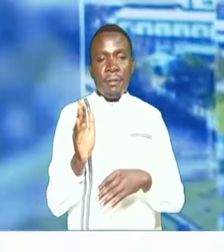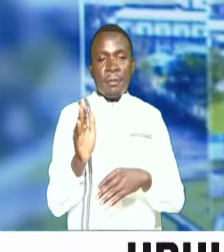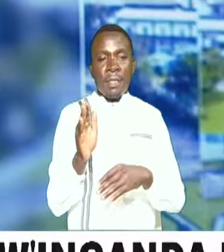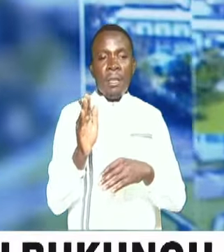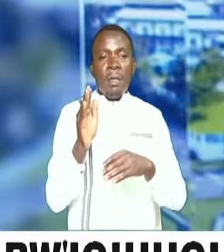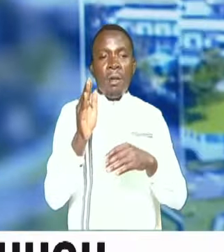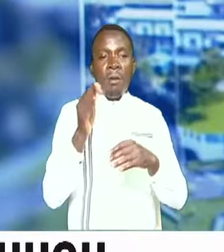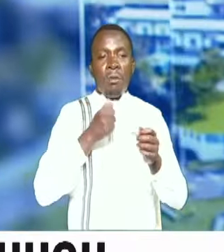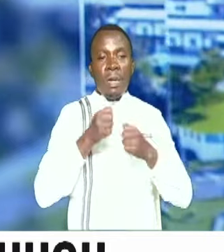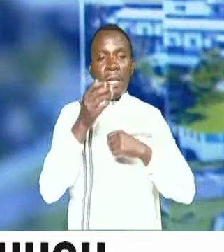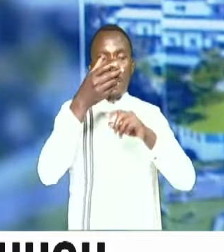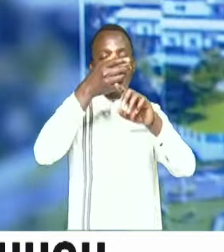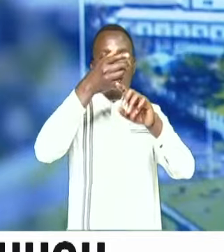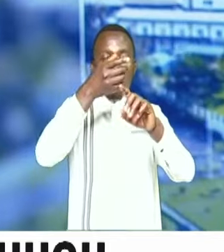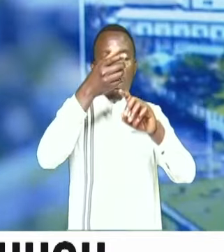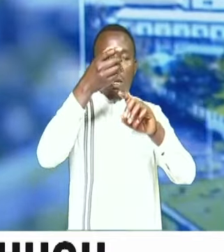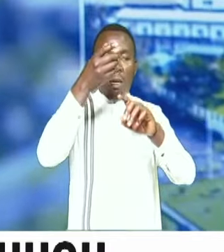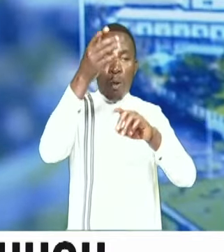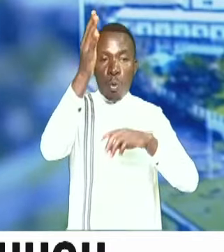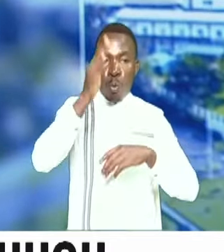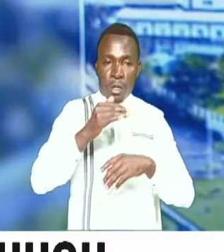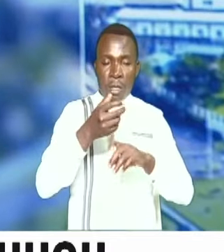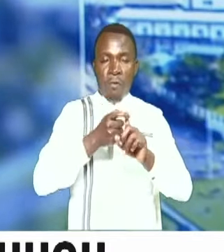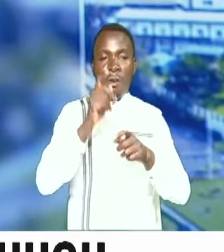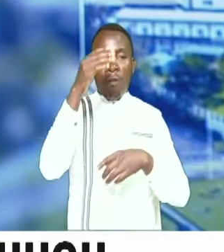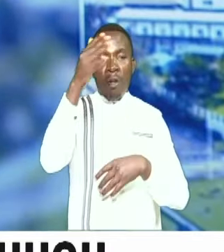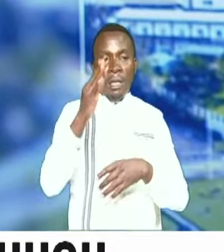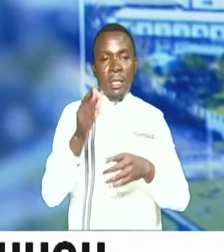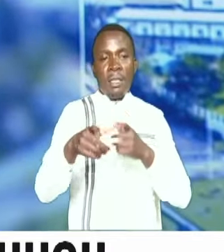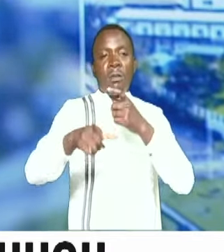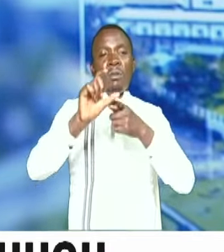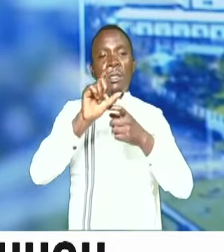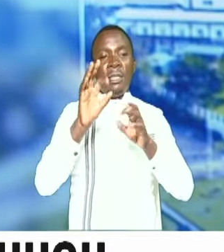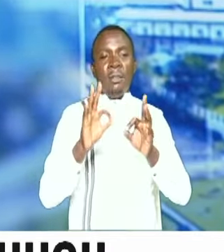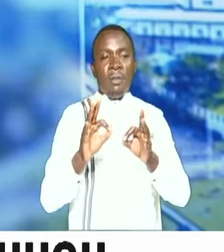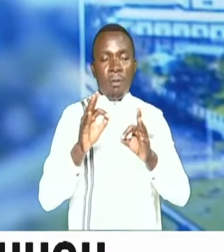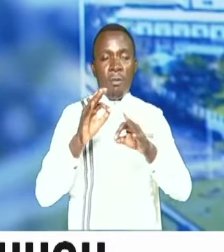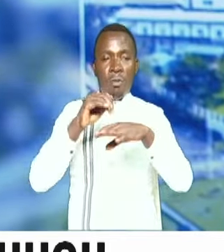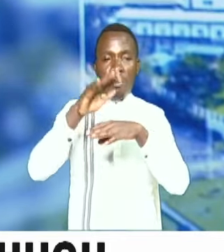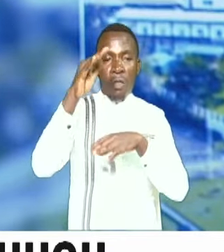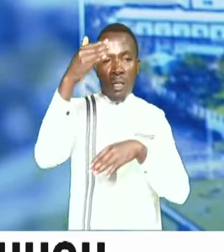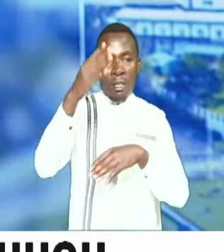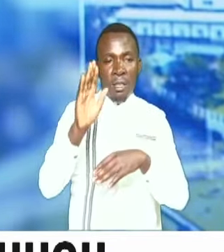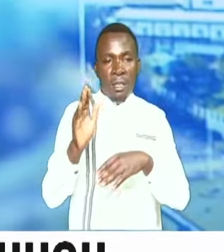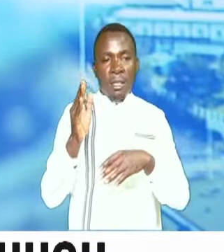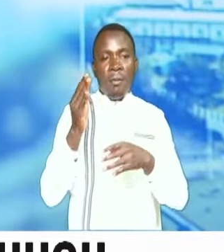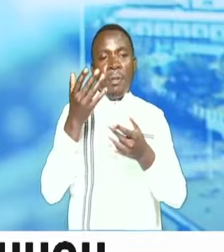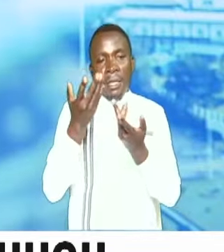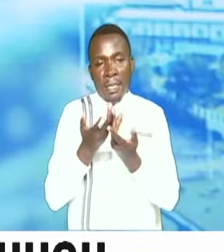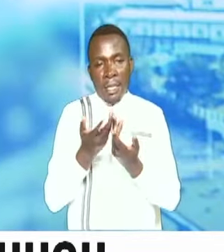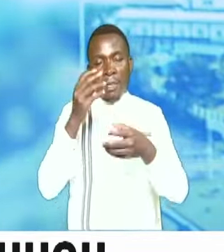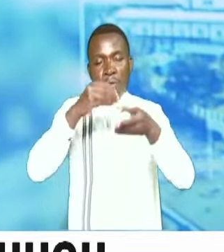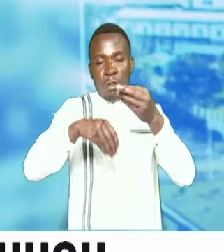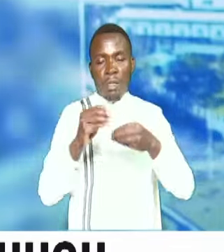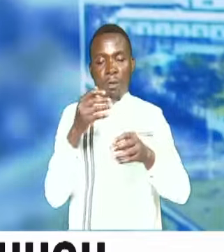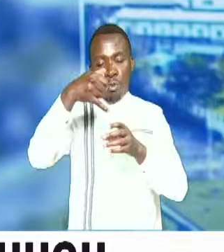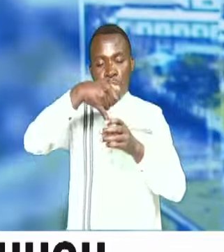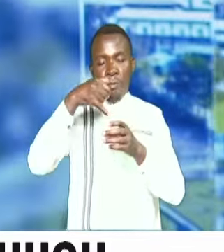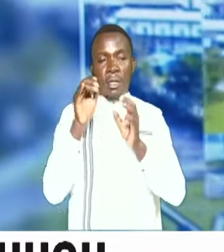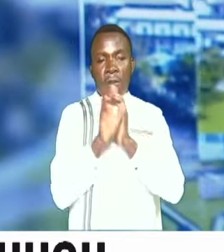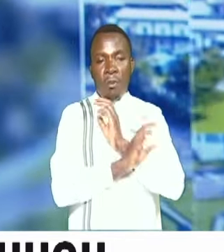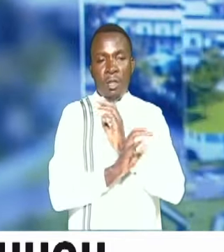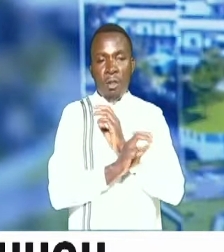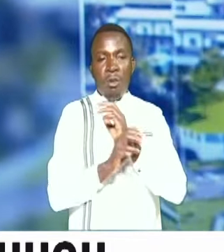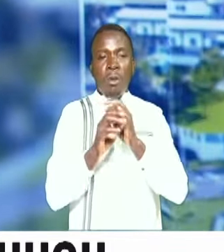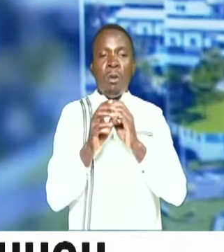hanze ndetse ahubwo akongera ibyo rwoherezayo ubwo biranahura n'umusaruro w'imbere mu gihugu kugira ngo